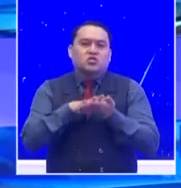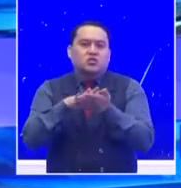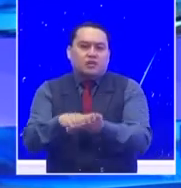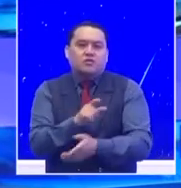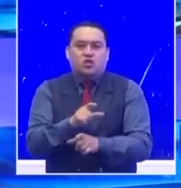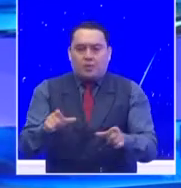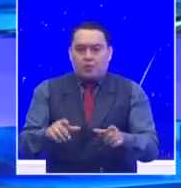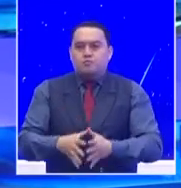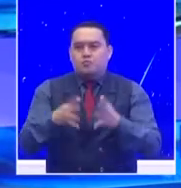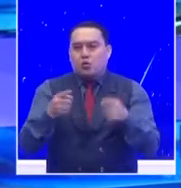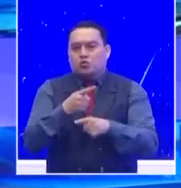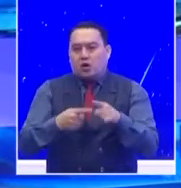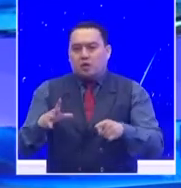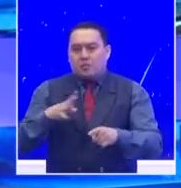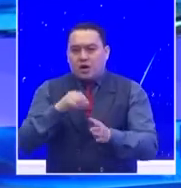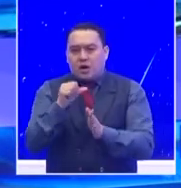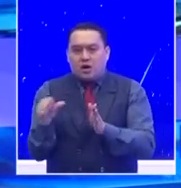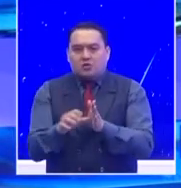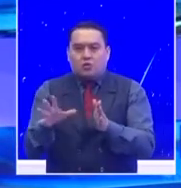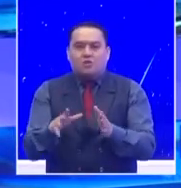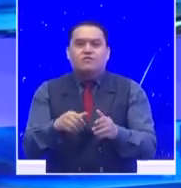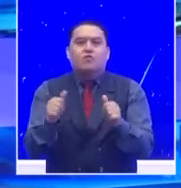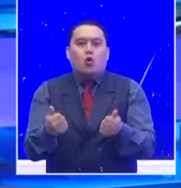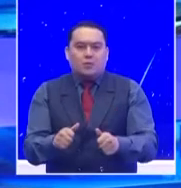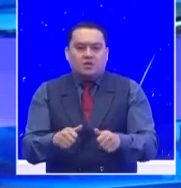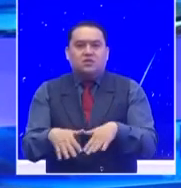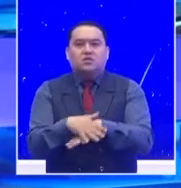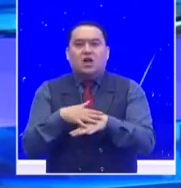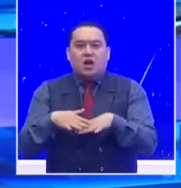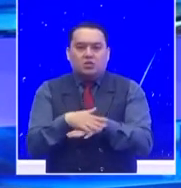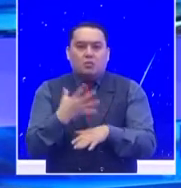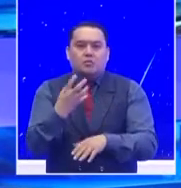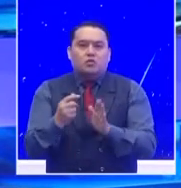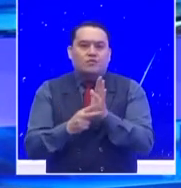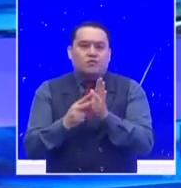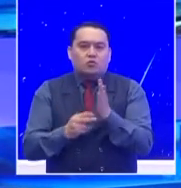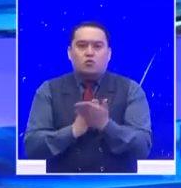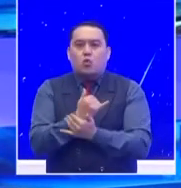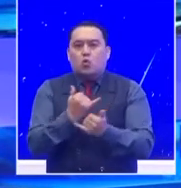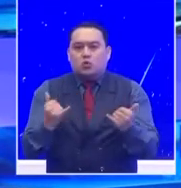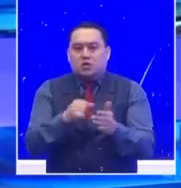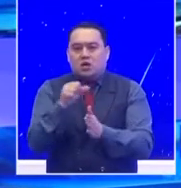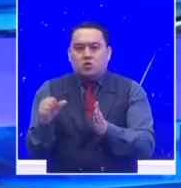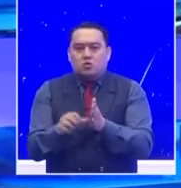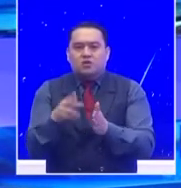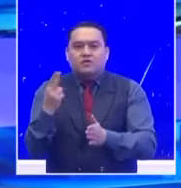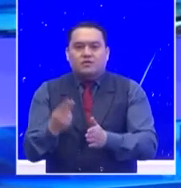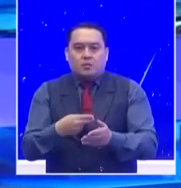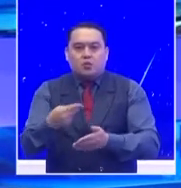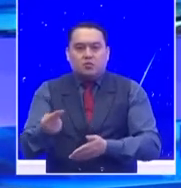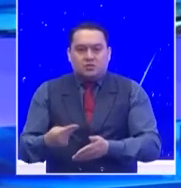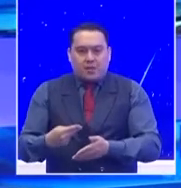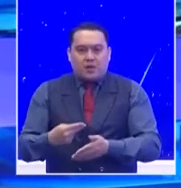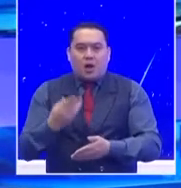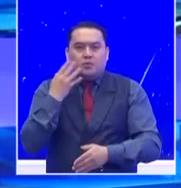граждан, большая часть которых в электронном виде. Сейчас населению оказывается 580 услуг посредством электронной цифровой